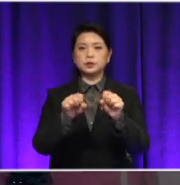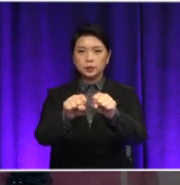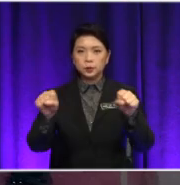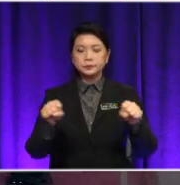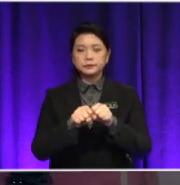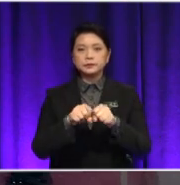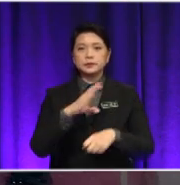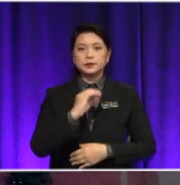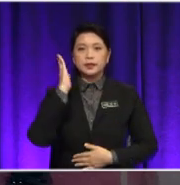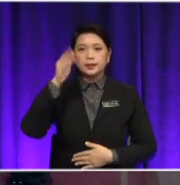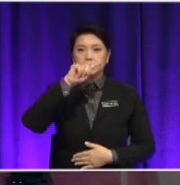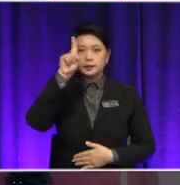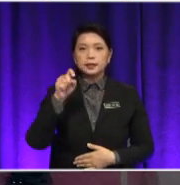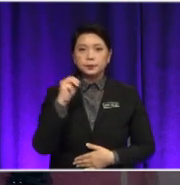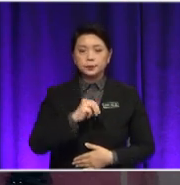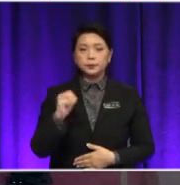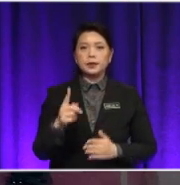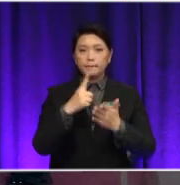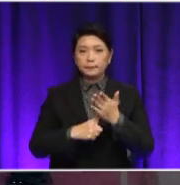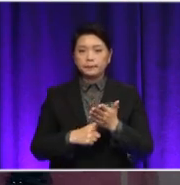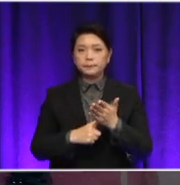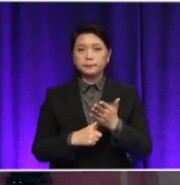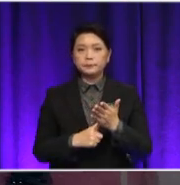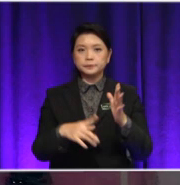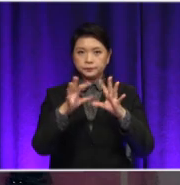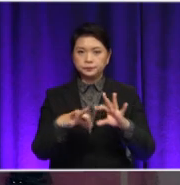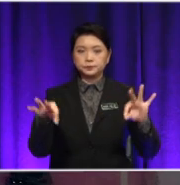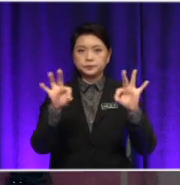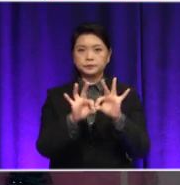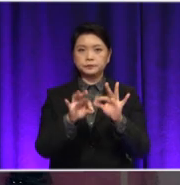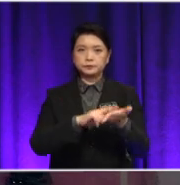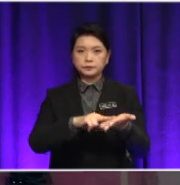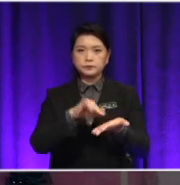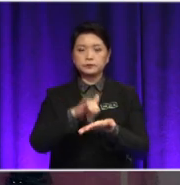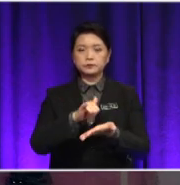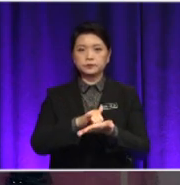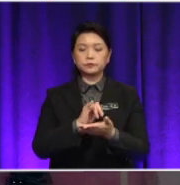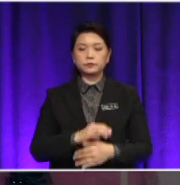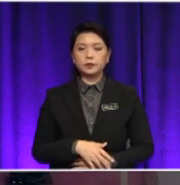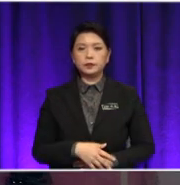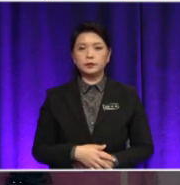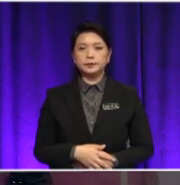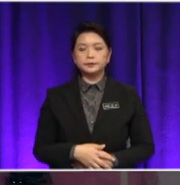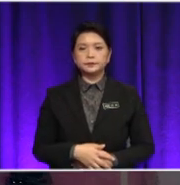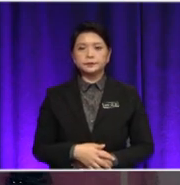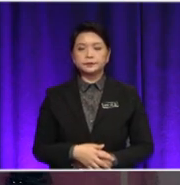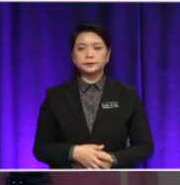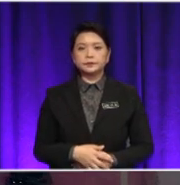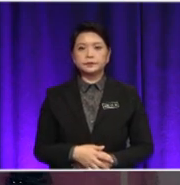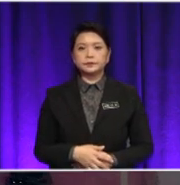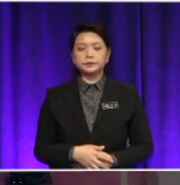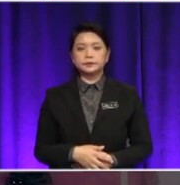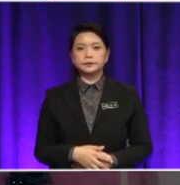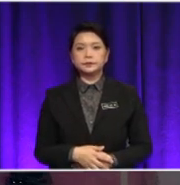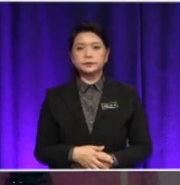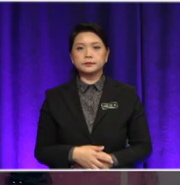murid-murid kita ni, dia faham ke tidak apa kepentingan dia. Okey, boleh? Kita terus pergi kepada aktiviti yang yang terakhir